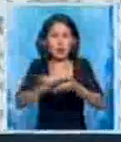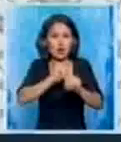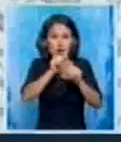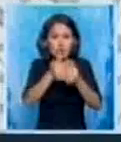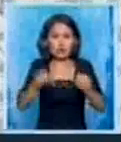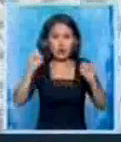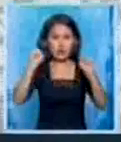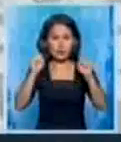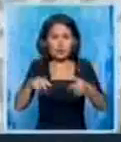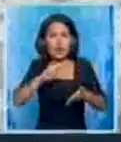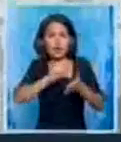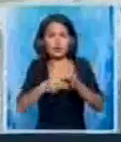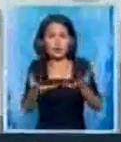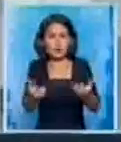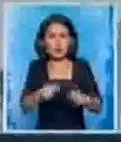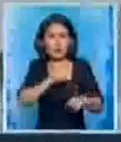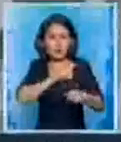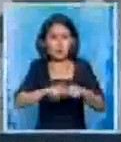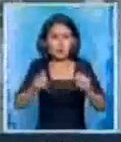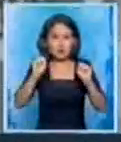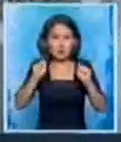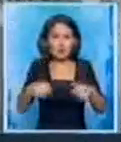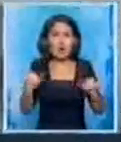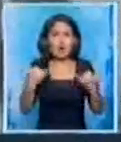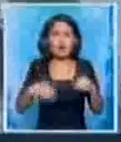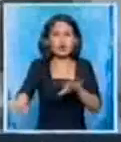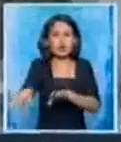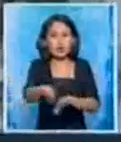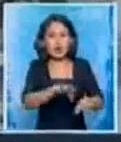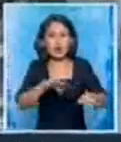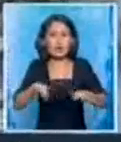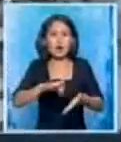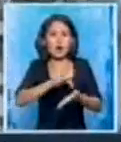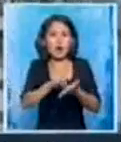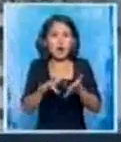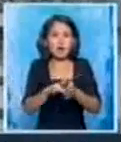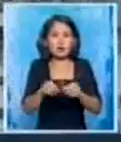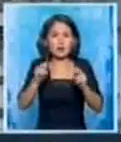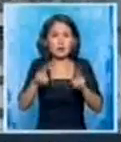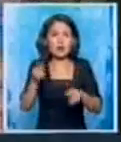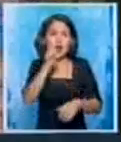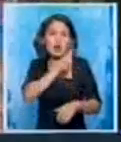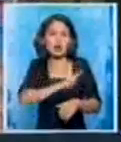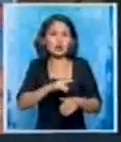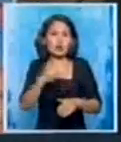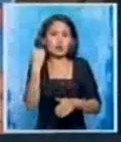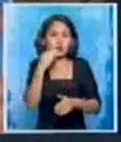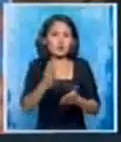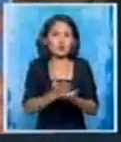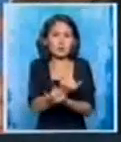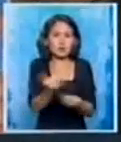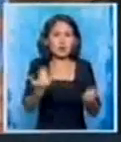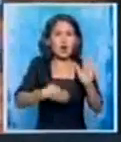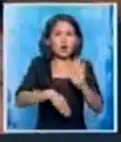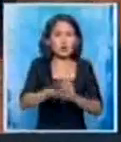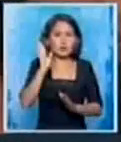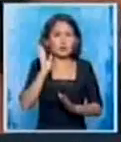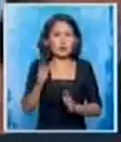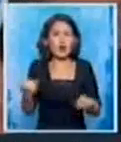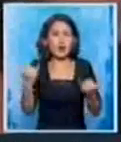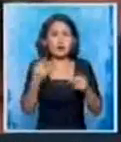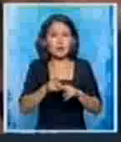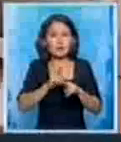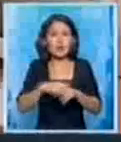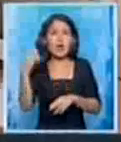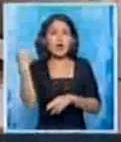деректер орталықтандырылған электронды мұрағатта сақталады. Жоба қалалық бөлімдегі қызметкерлердің де жұмысын біршама жеңілдетті. Қазір